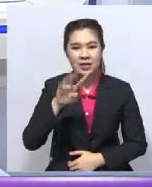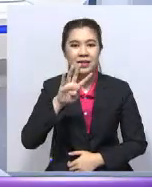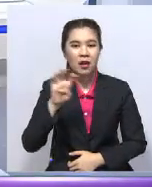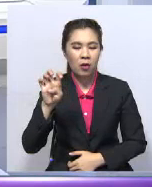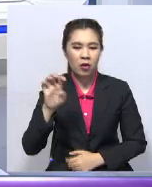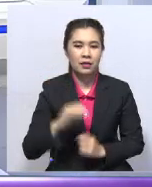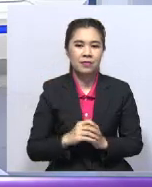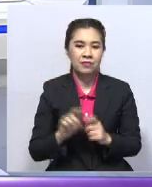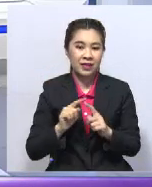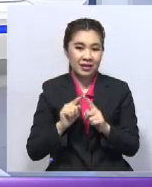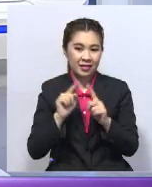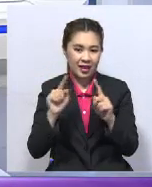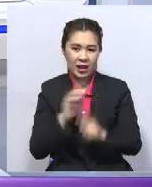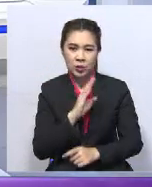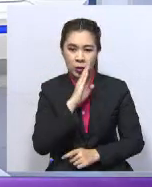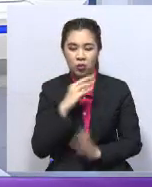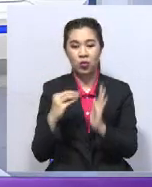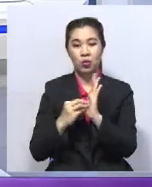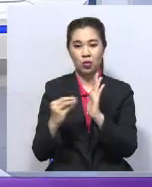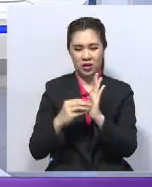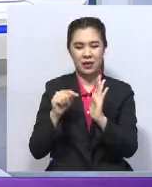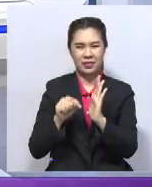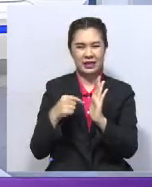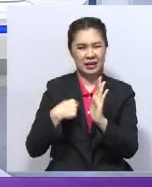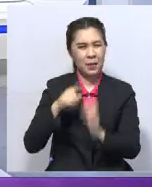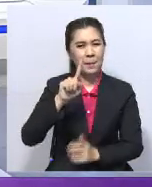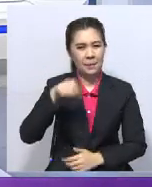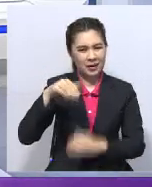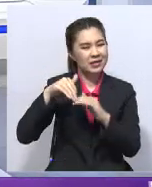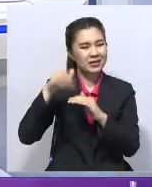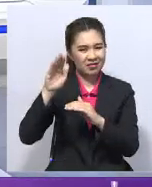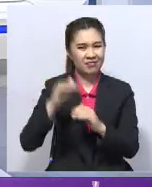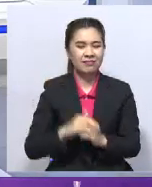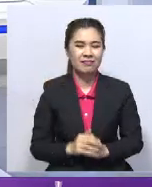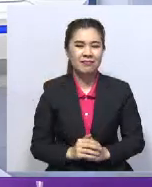บาทแต่ถ้าเป็นในกรุงเทพมหานครเนี่ยผมว่าหลักพันน่าจะเผลอๆไม่ได้ด้วยนะครับ